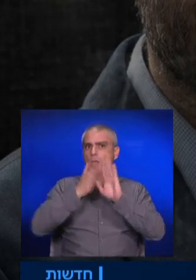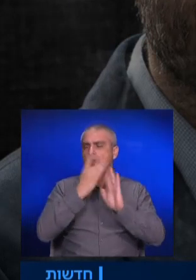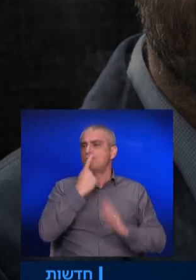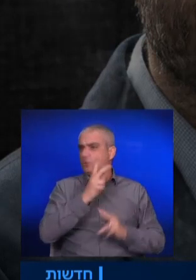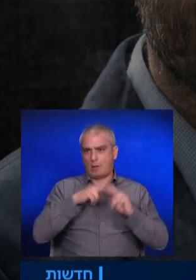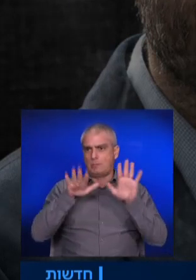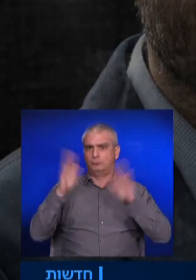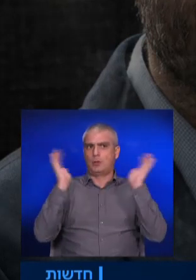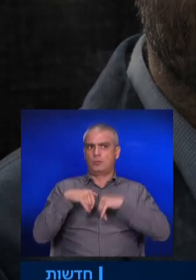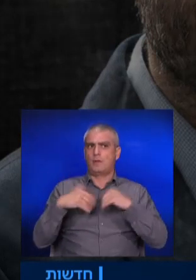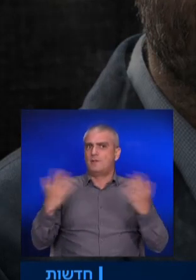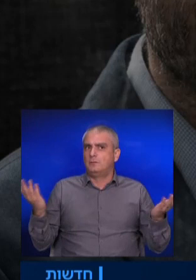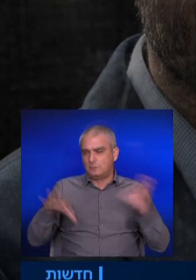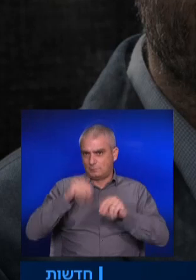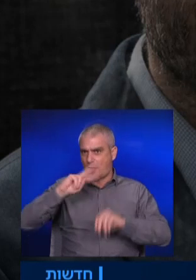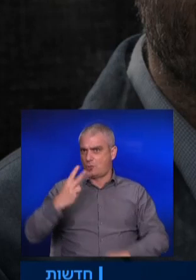לבחירות.